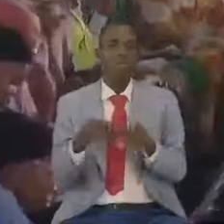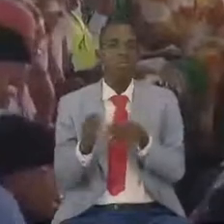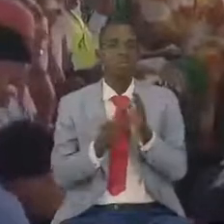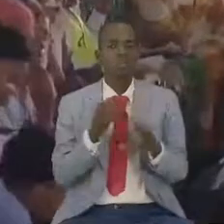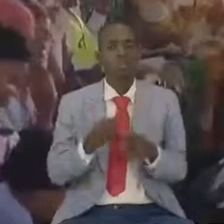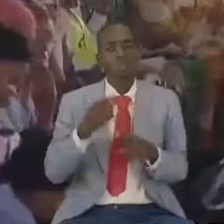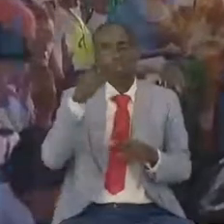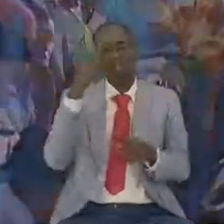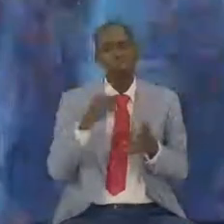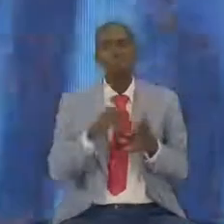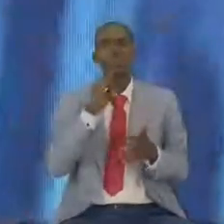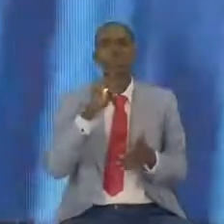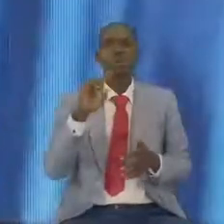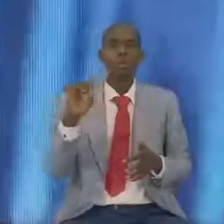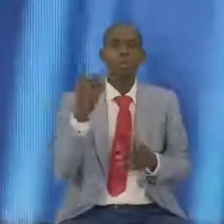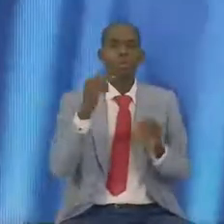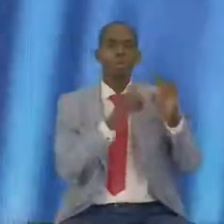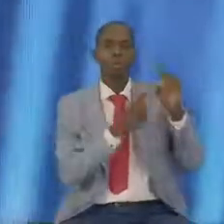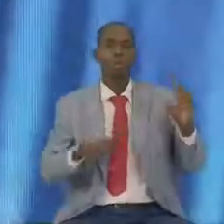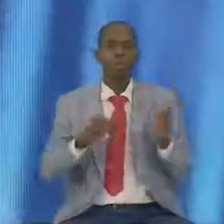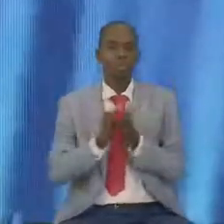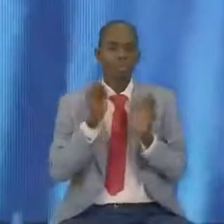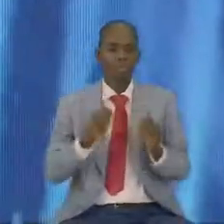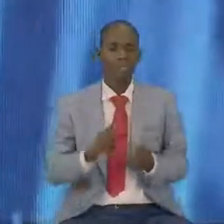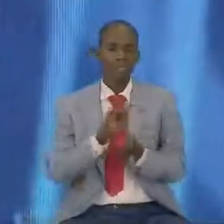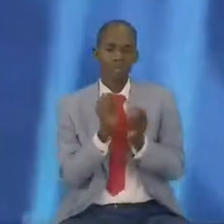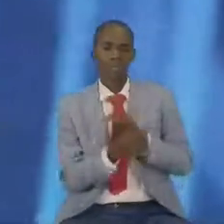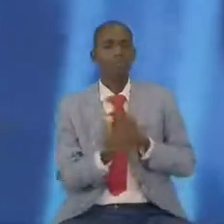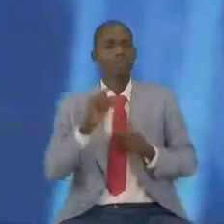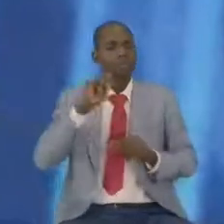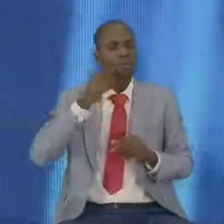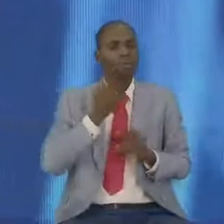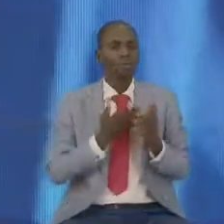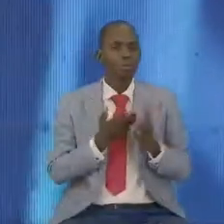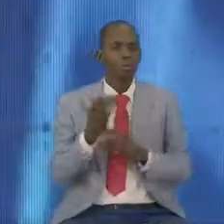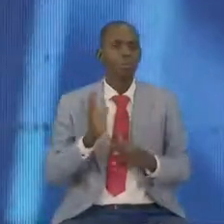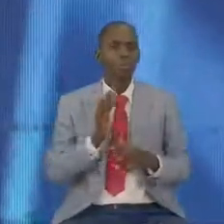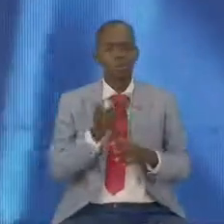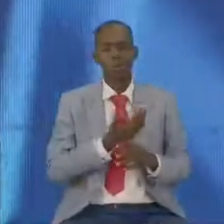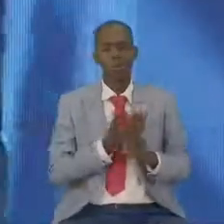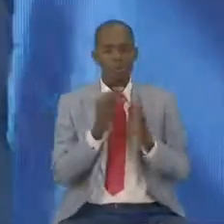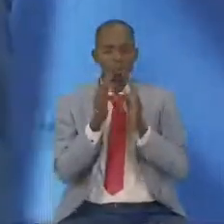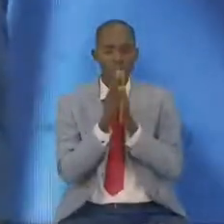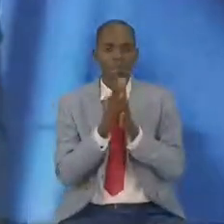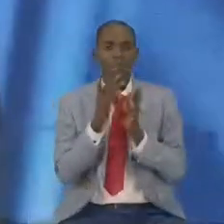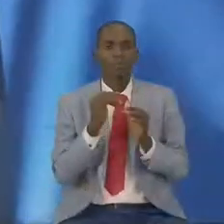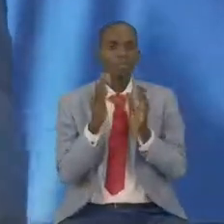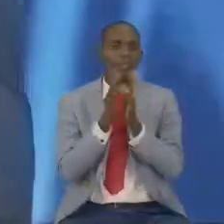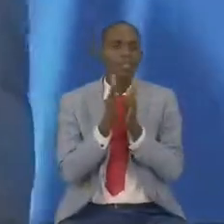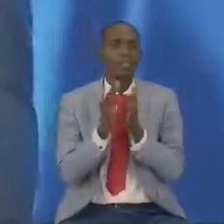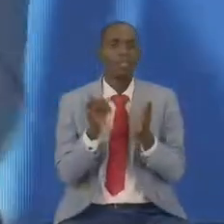C'est seulement le Seigneur qui peut transformer l'amertume par notre supplication. La